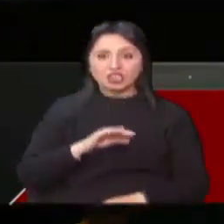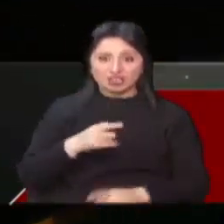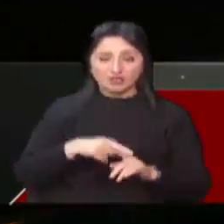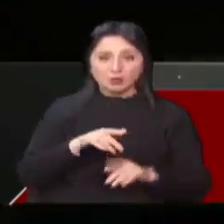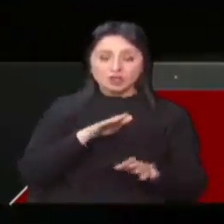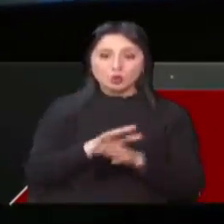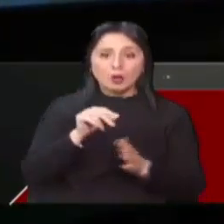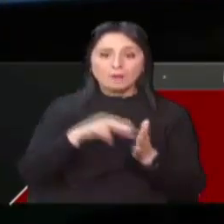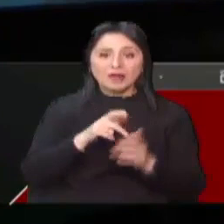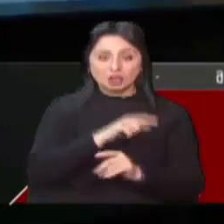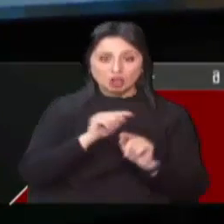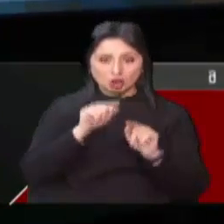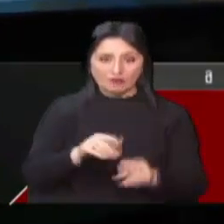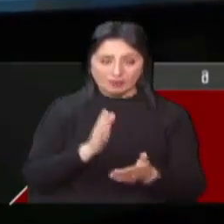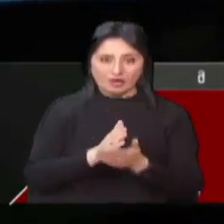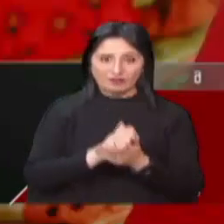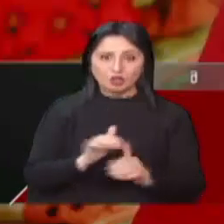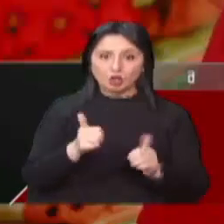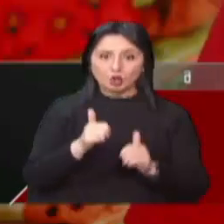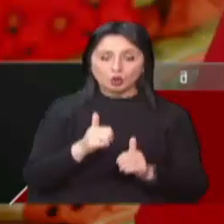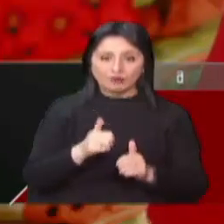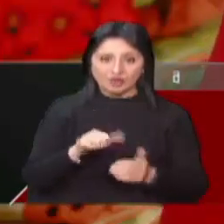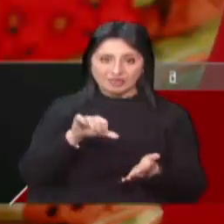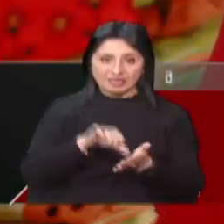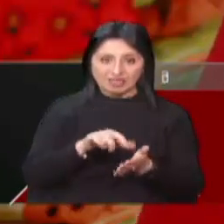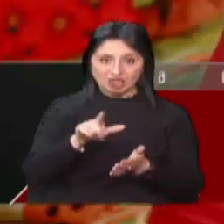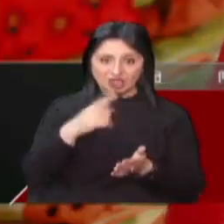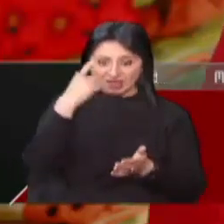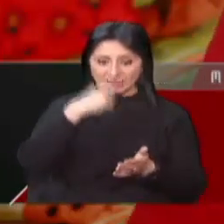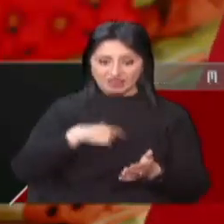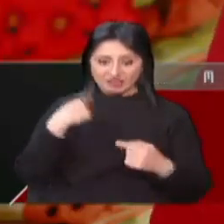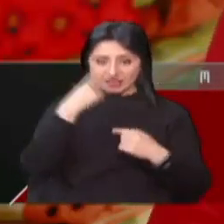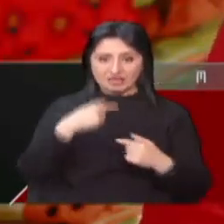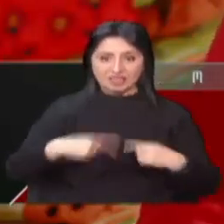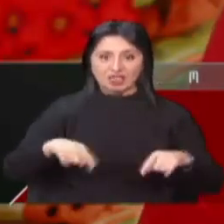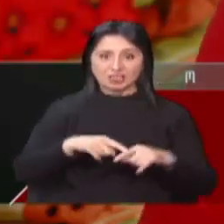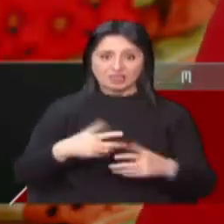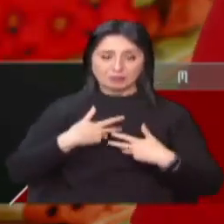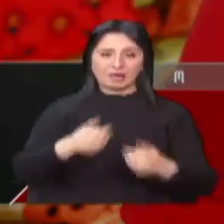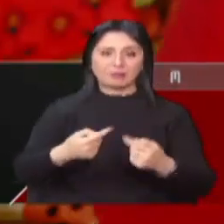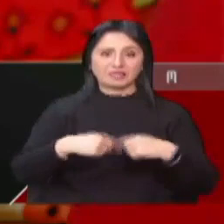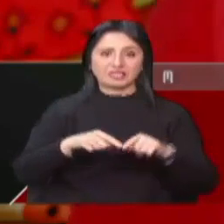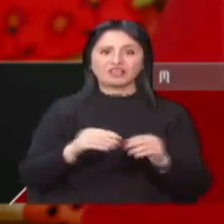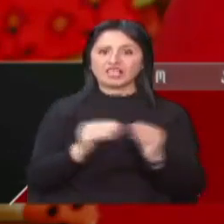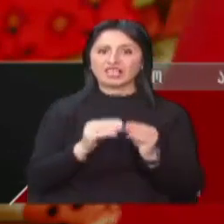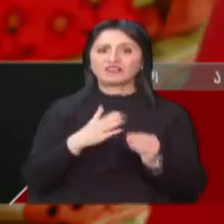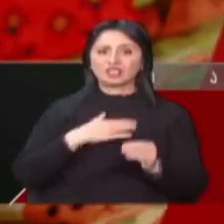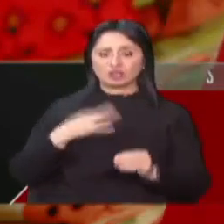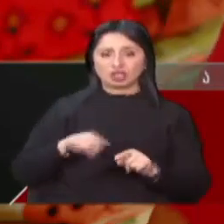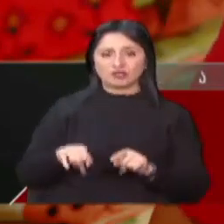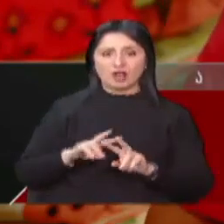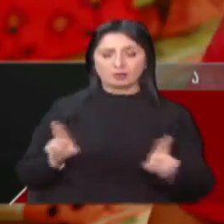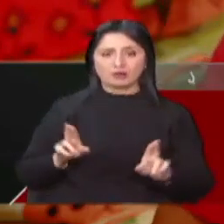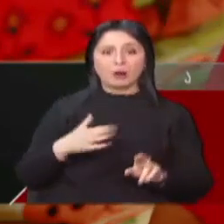სოციუმის სრულფასოვანი წევრები არიან. როგორც წარუდგენ შენ თავს საზოგადოებას, ისე გიღებს საზოგადოება. იგივე არის ჩვენი შვილებიც.